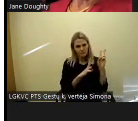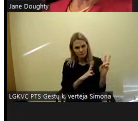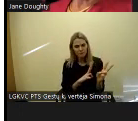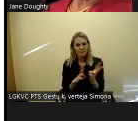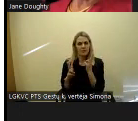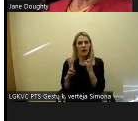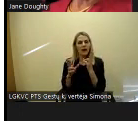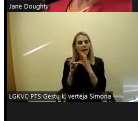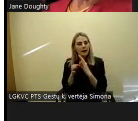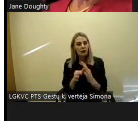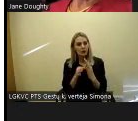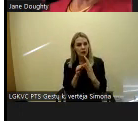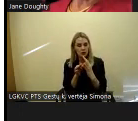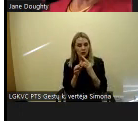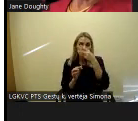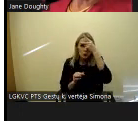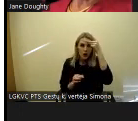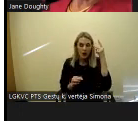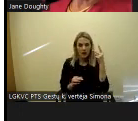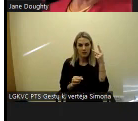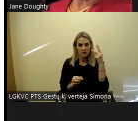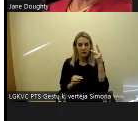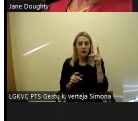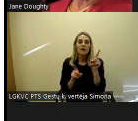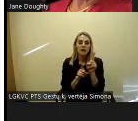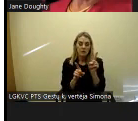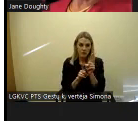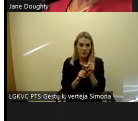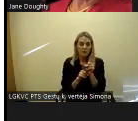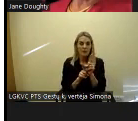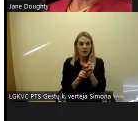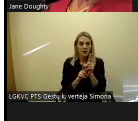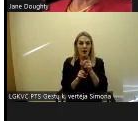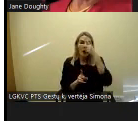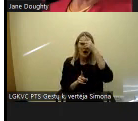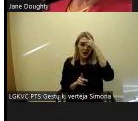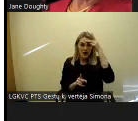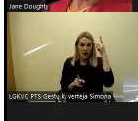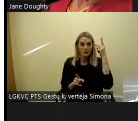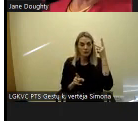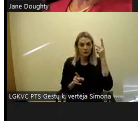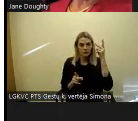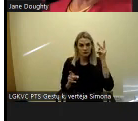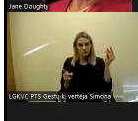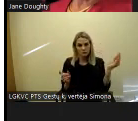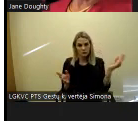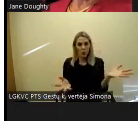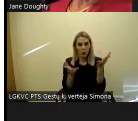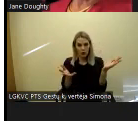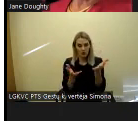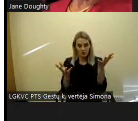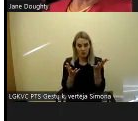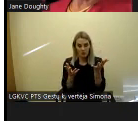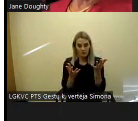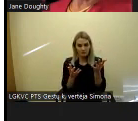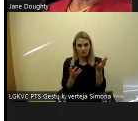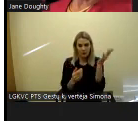sąryšyje su Lietuva ir Lietuvos atliekama ugdymo turinio reforma. Taip pat labai norėtumėme, kad